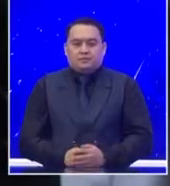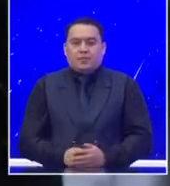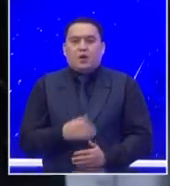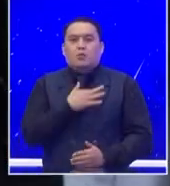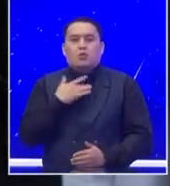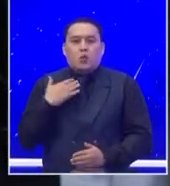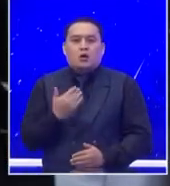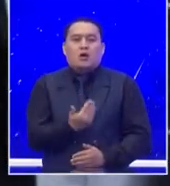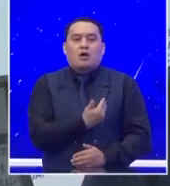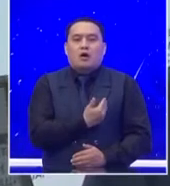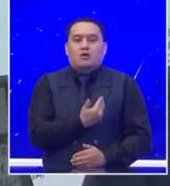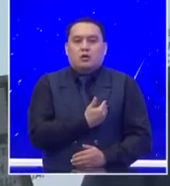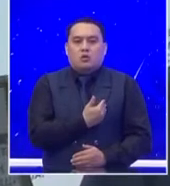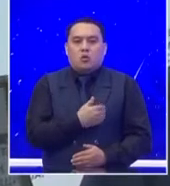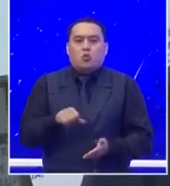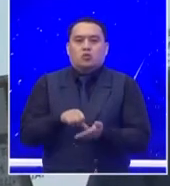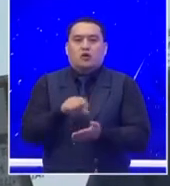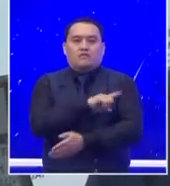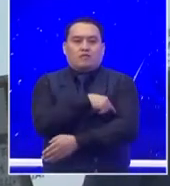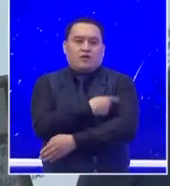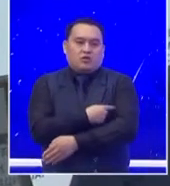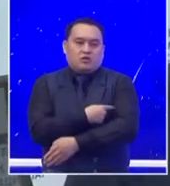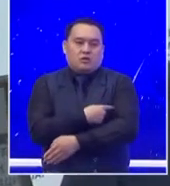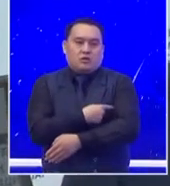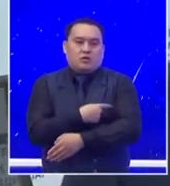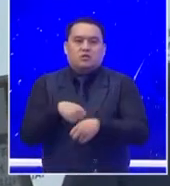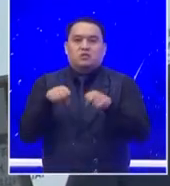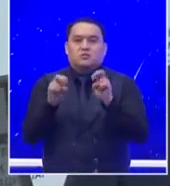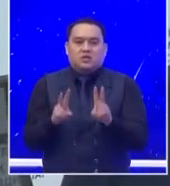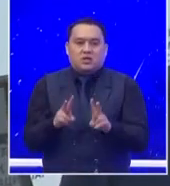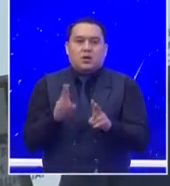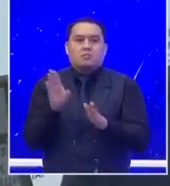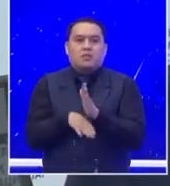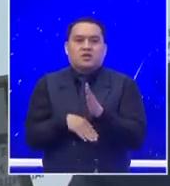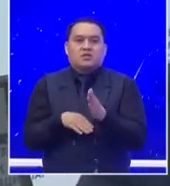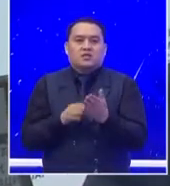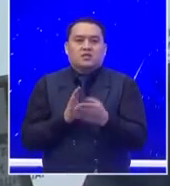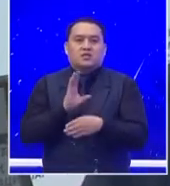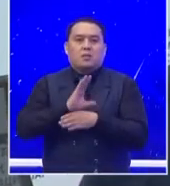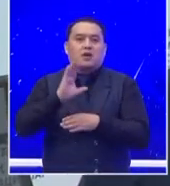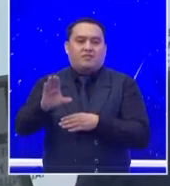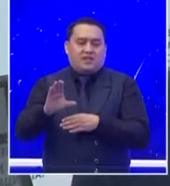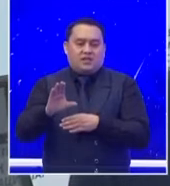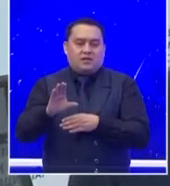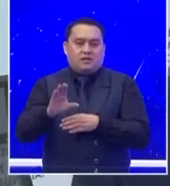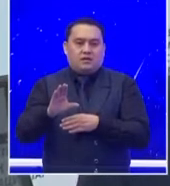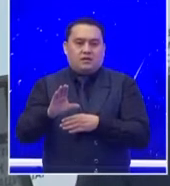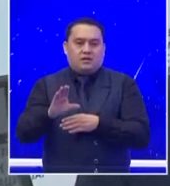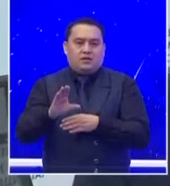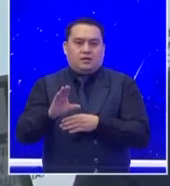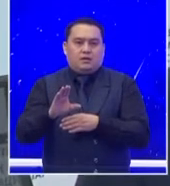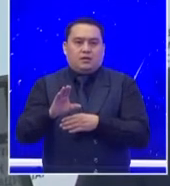Многие хотят, минуя участкового врача, минуя профильных специалистов, без направления пойти